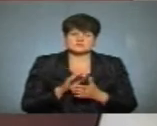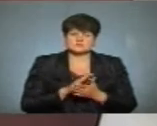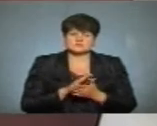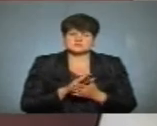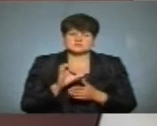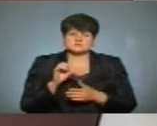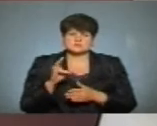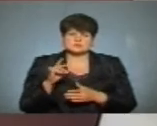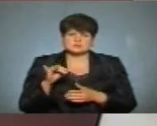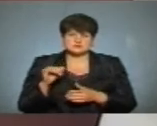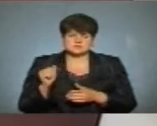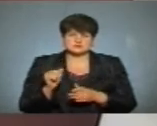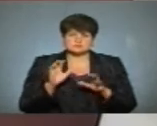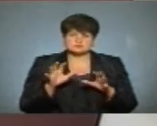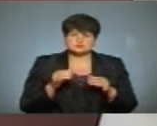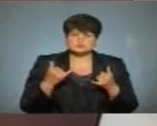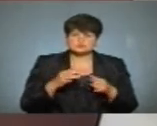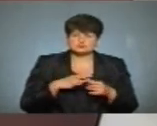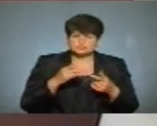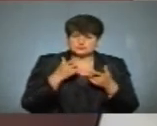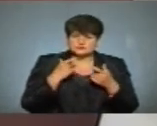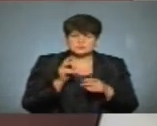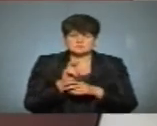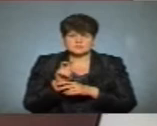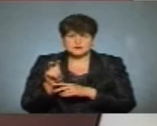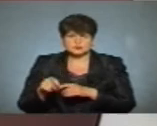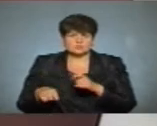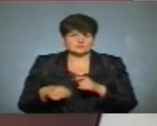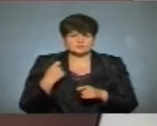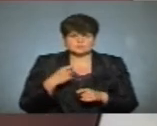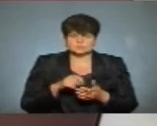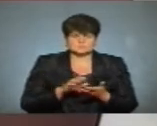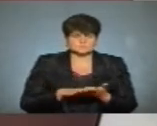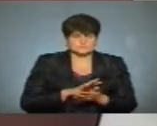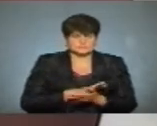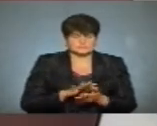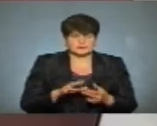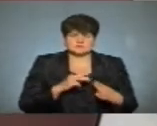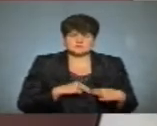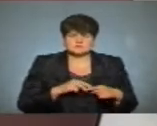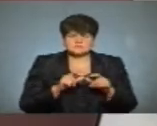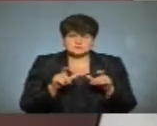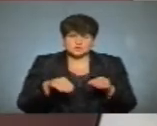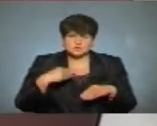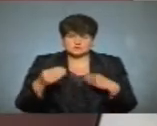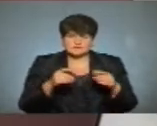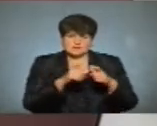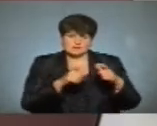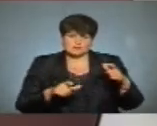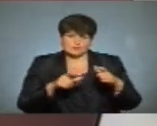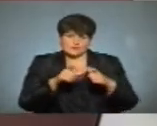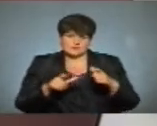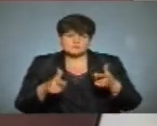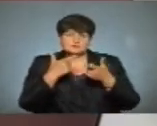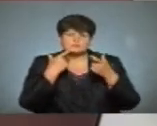Олени Паламар, сьогодні був інформаційний рейд, тому порушень не фіксували. Працівникам закладів роздавали буклети з